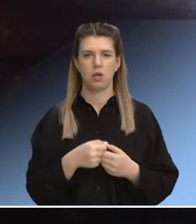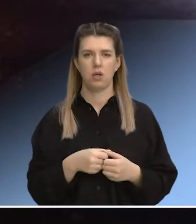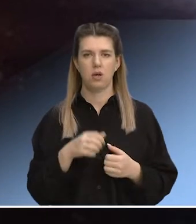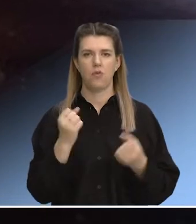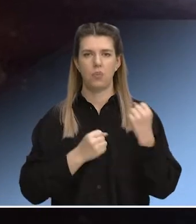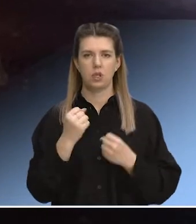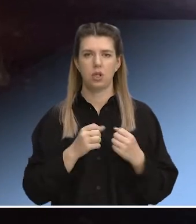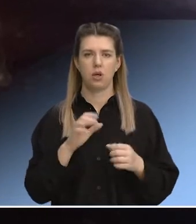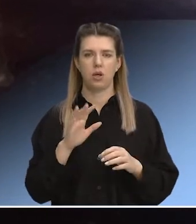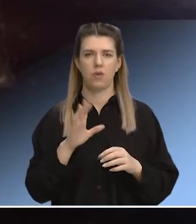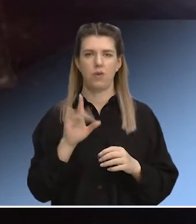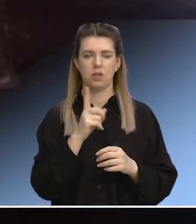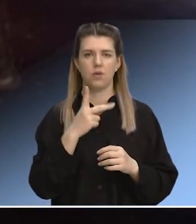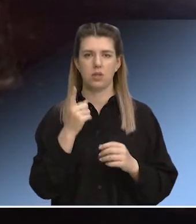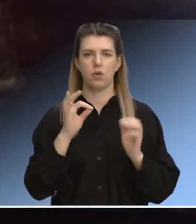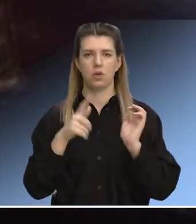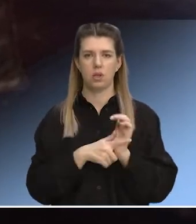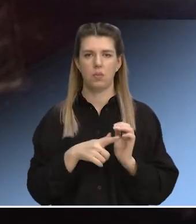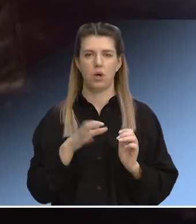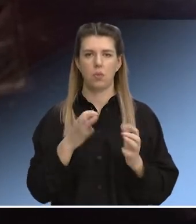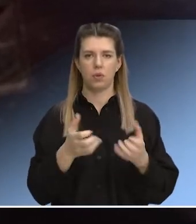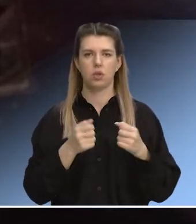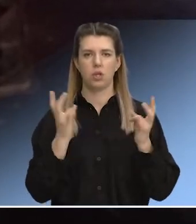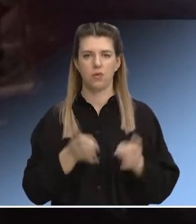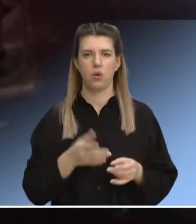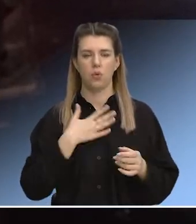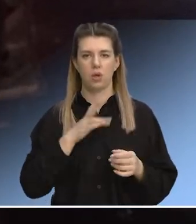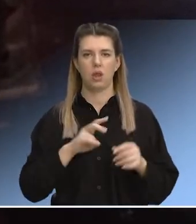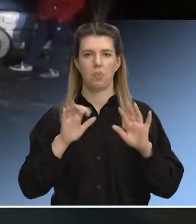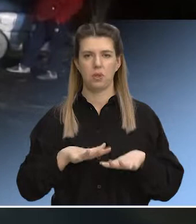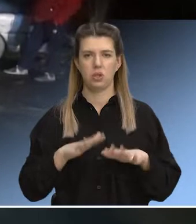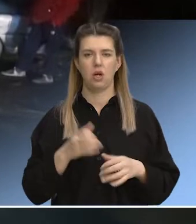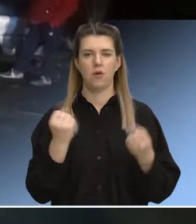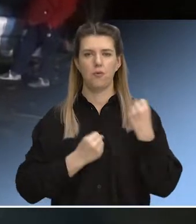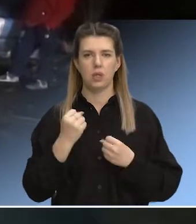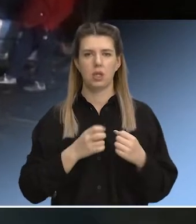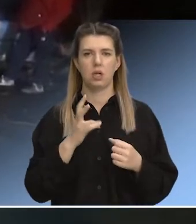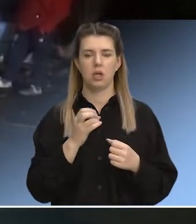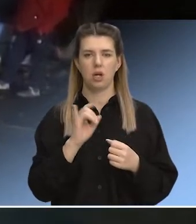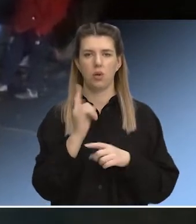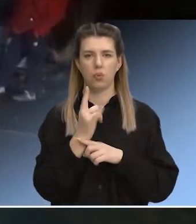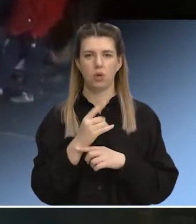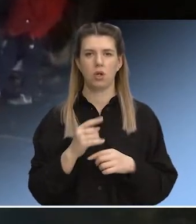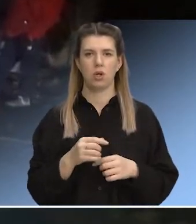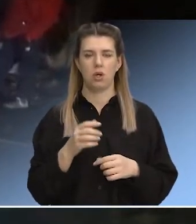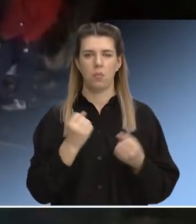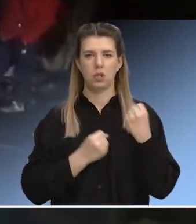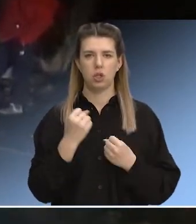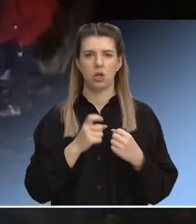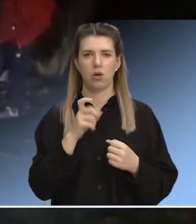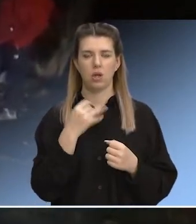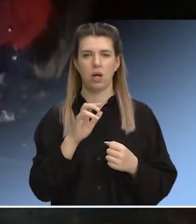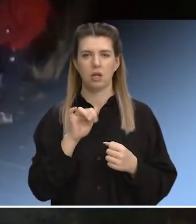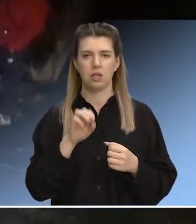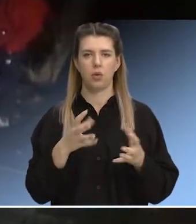происшествия водитель автомобиля ВАЗ-2107 от полученных травм скончался. Водитель и несовершеннолетний пассажир автомобиля